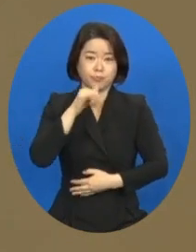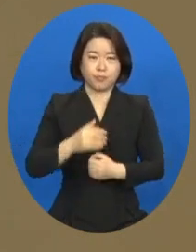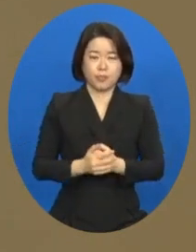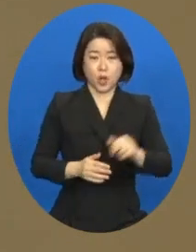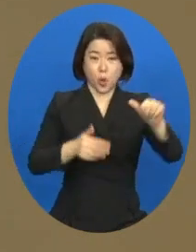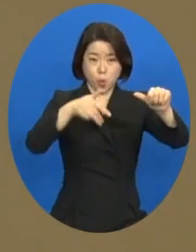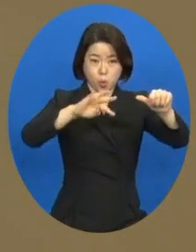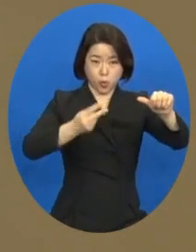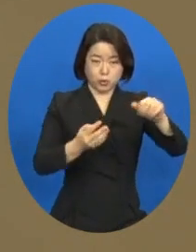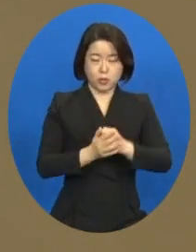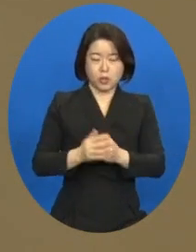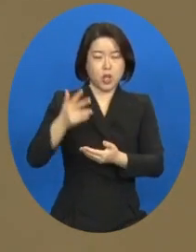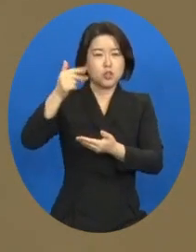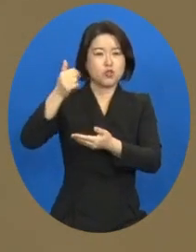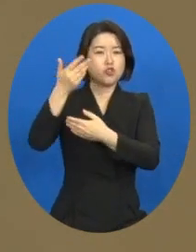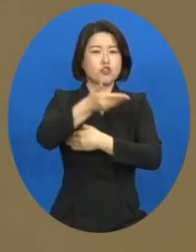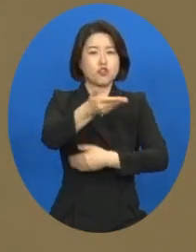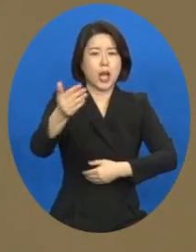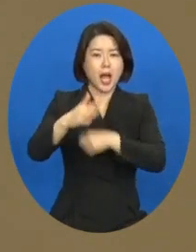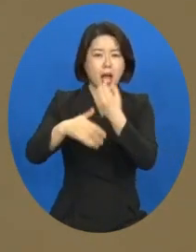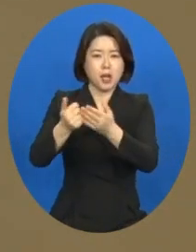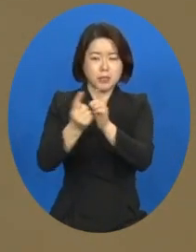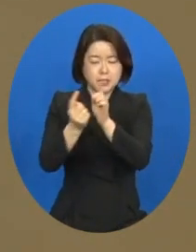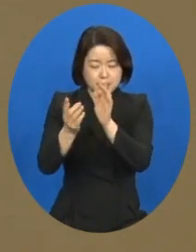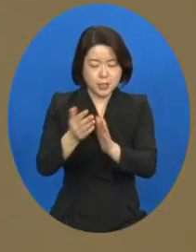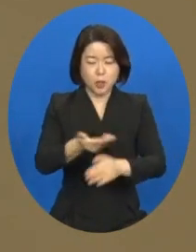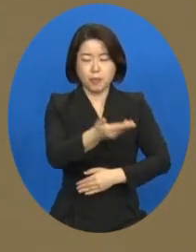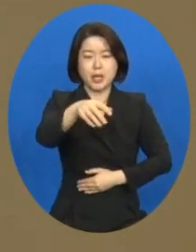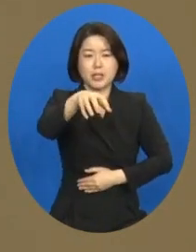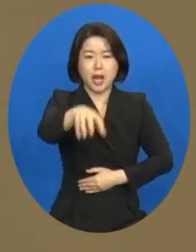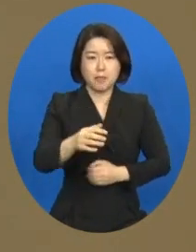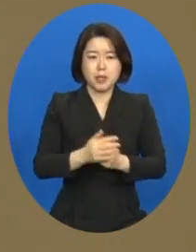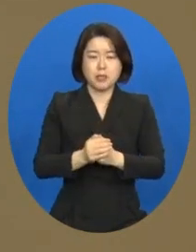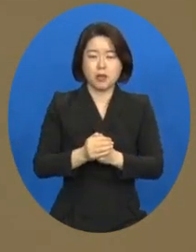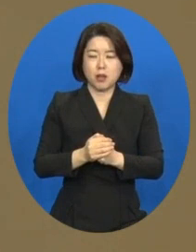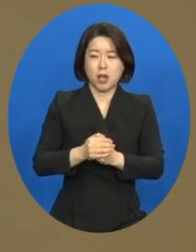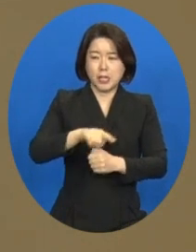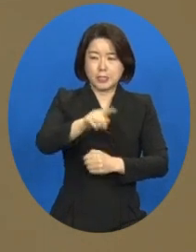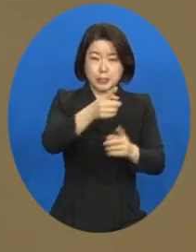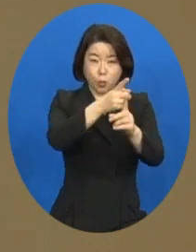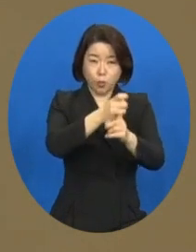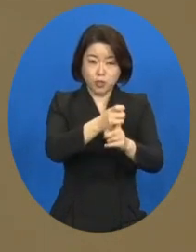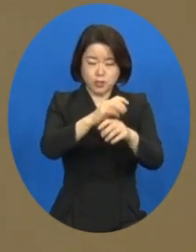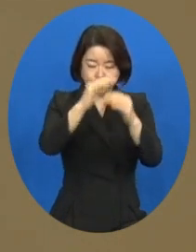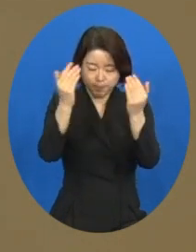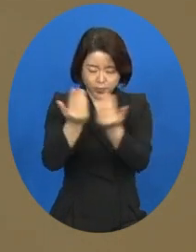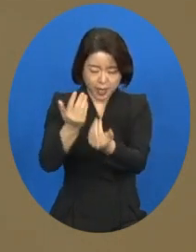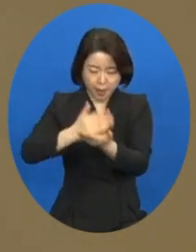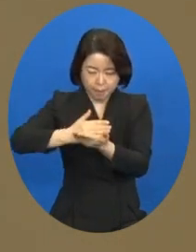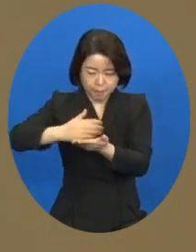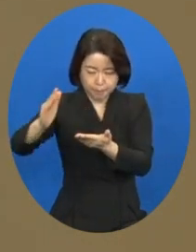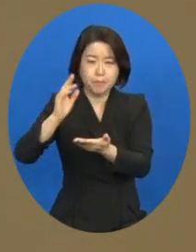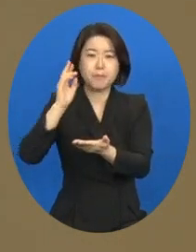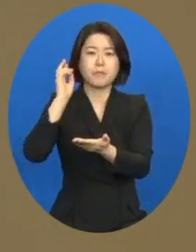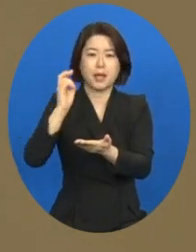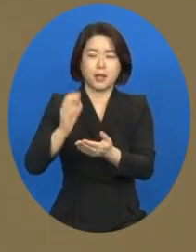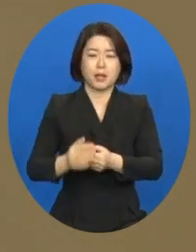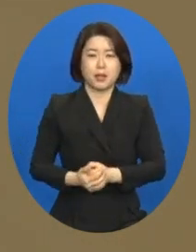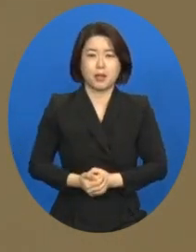5절에 보면 주 당신들의 하나님이 친히 당신들 앞에서 그들까지 마저 쫓아내실